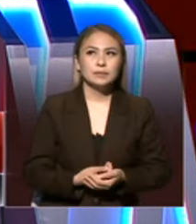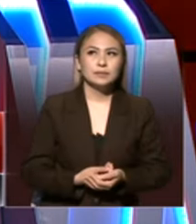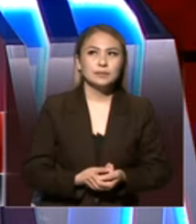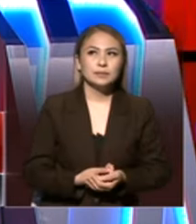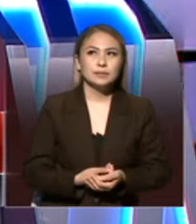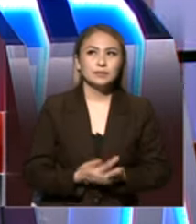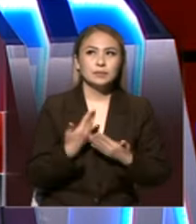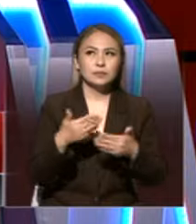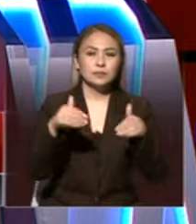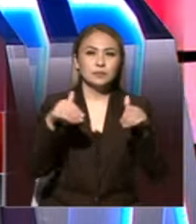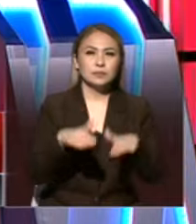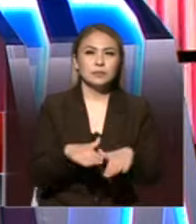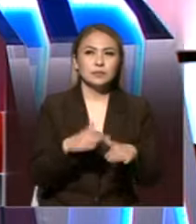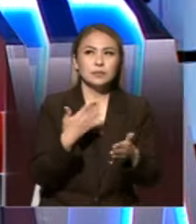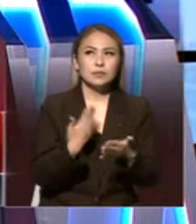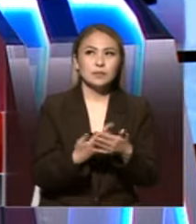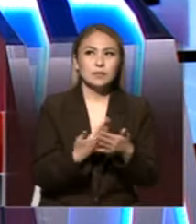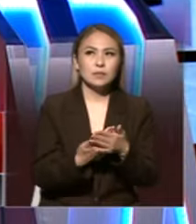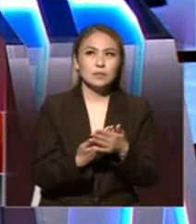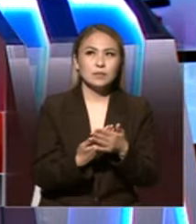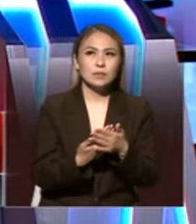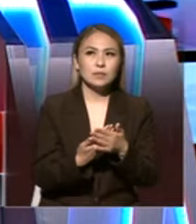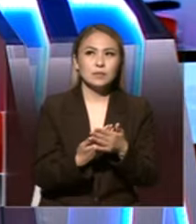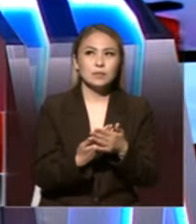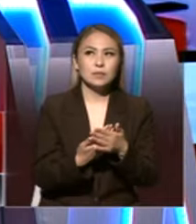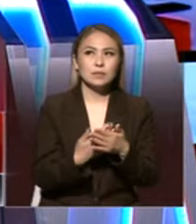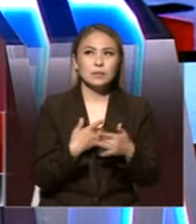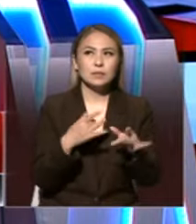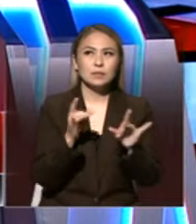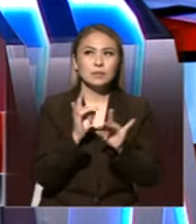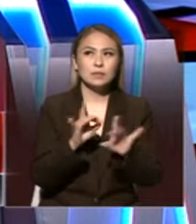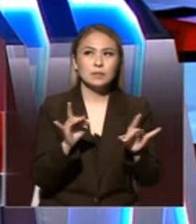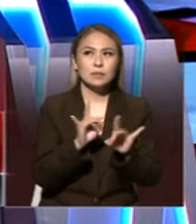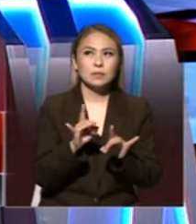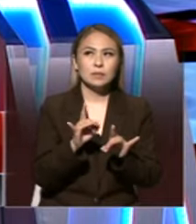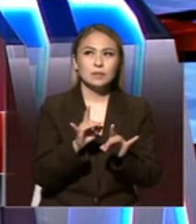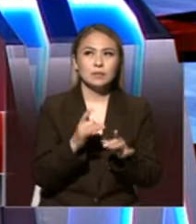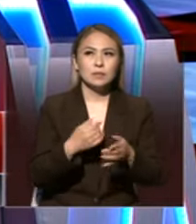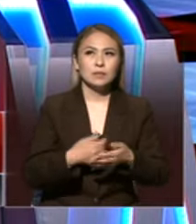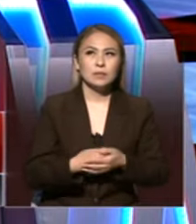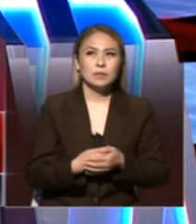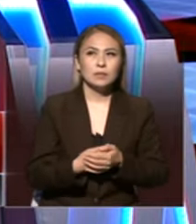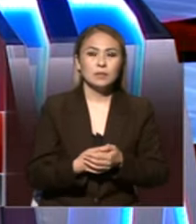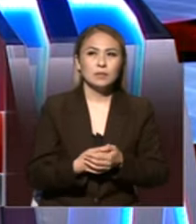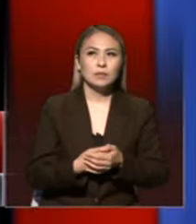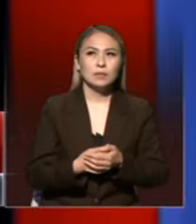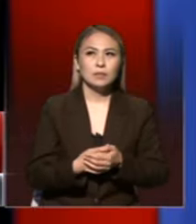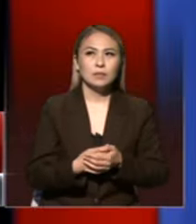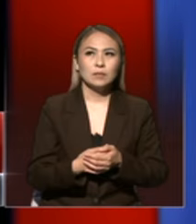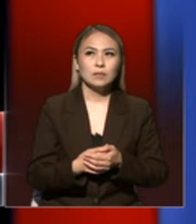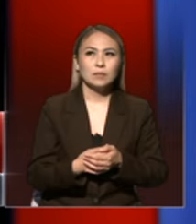Бұның шешілу көзі, мен айта кетейін, жаңа Жигули Молдақұлы айтып кетті.